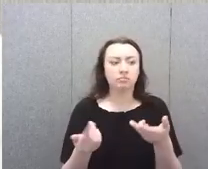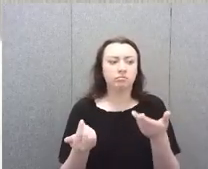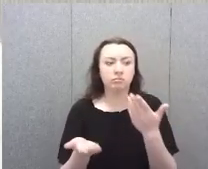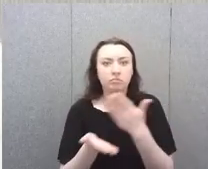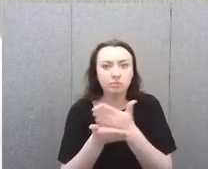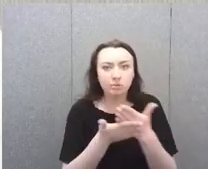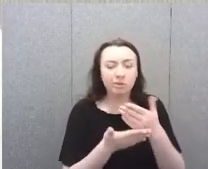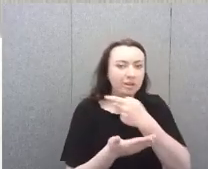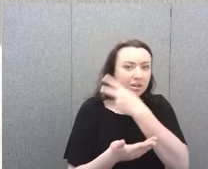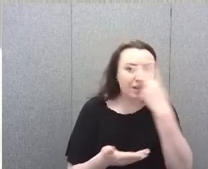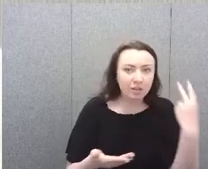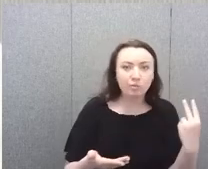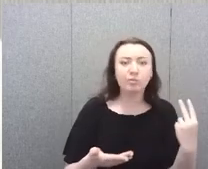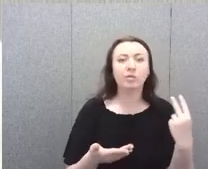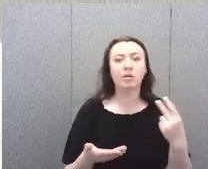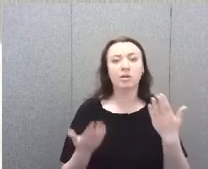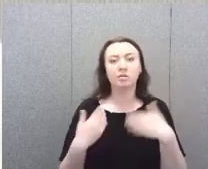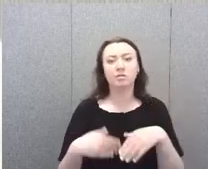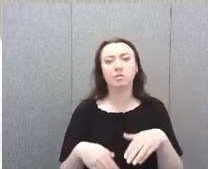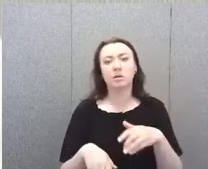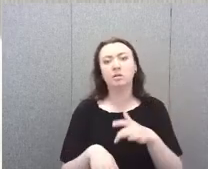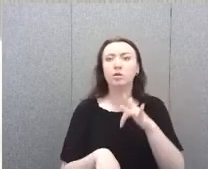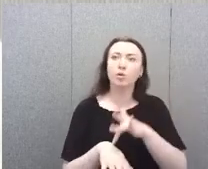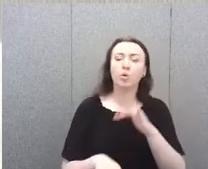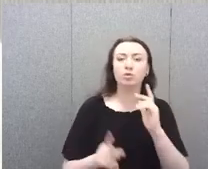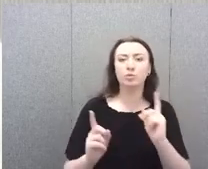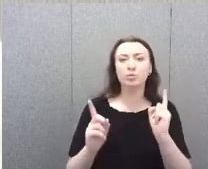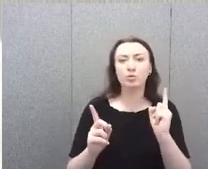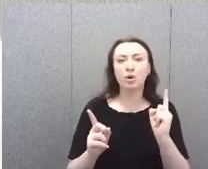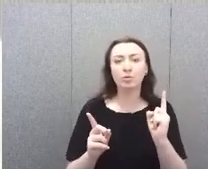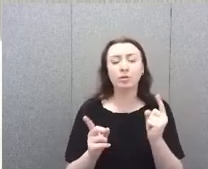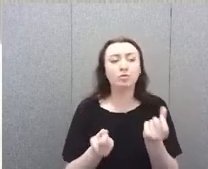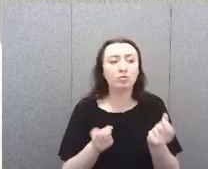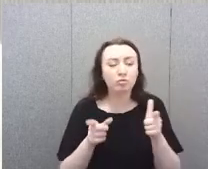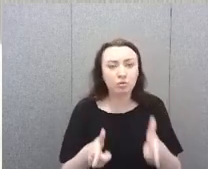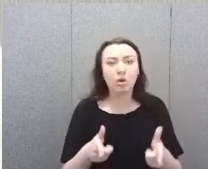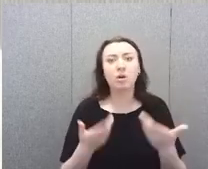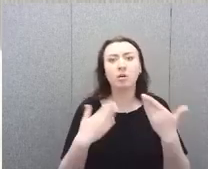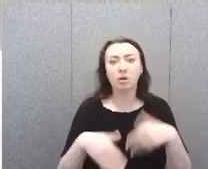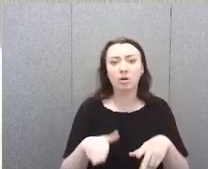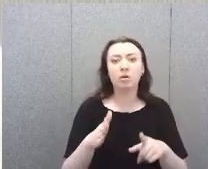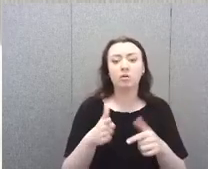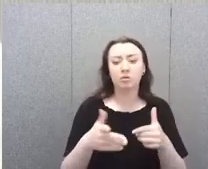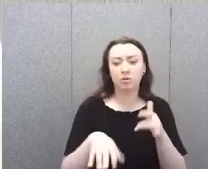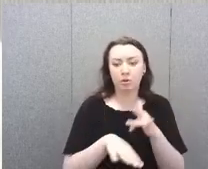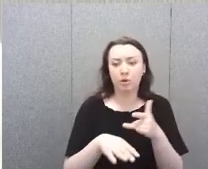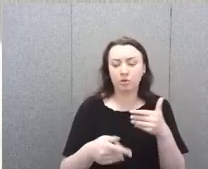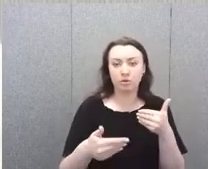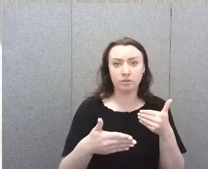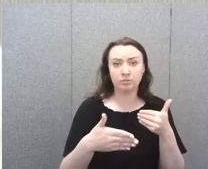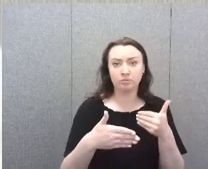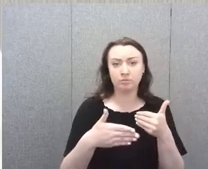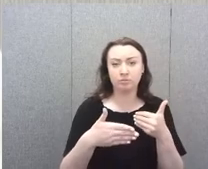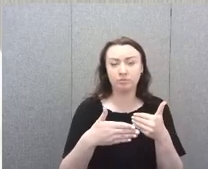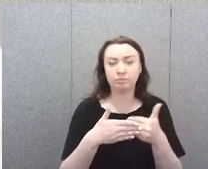Война, которая идет и в Литве, где мы привыкли чувствовать себя достаточно безопасно, и мы уже